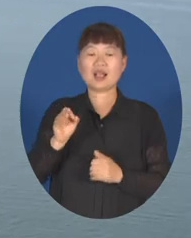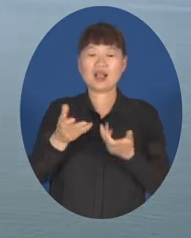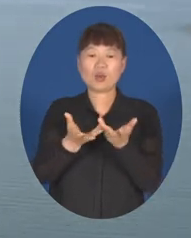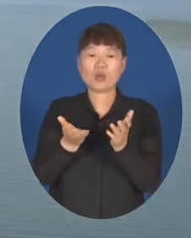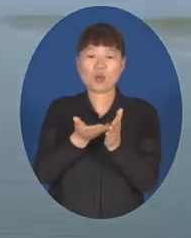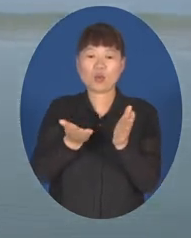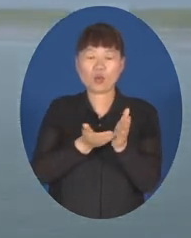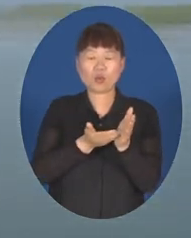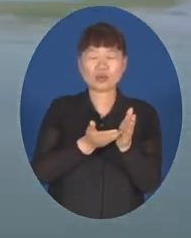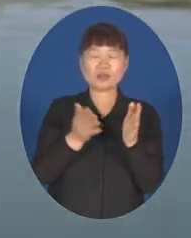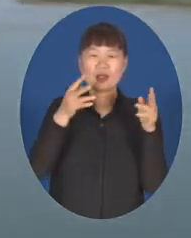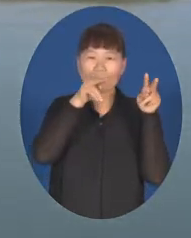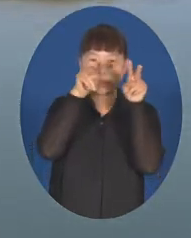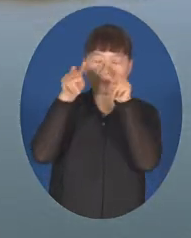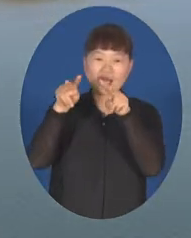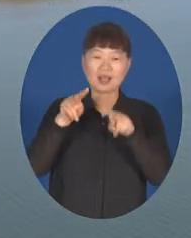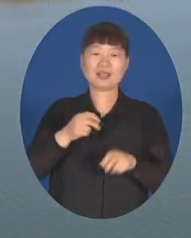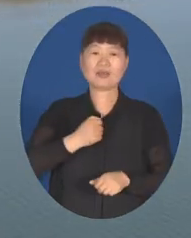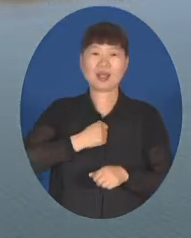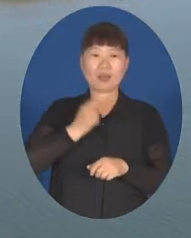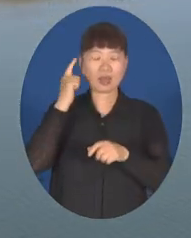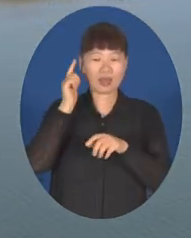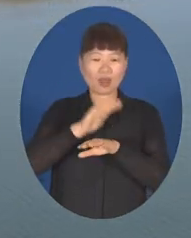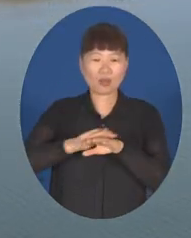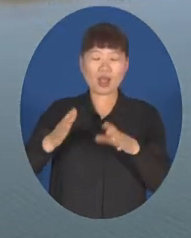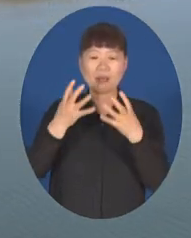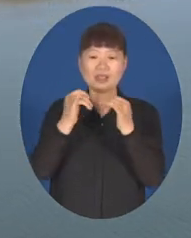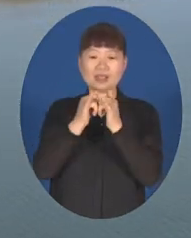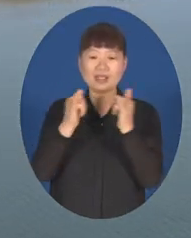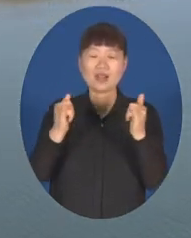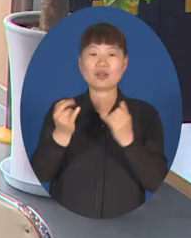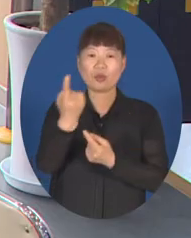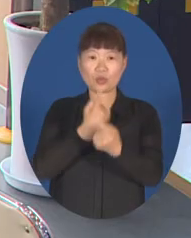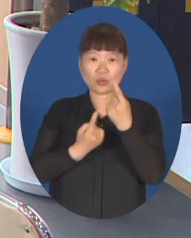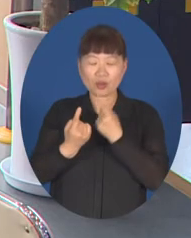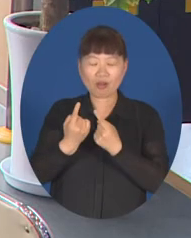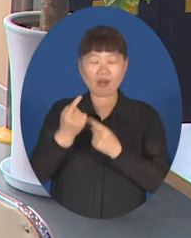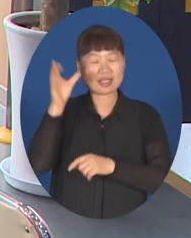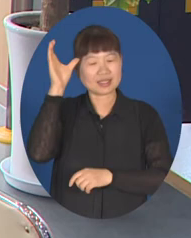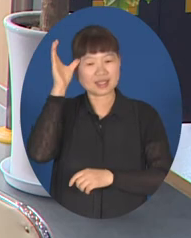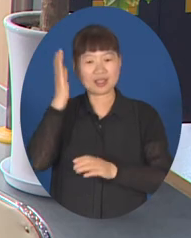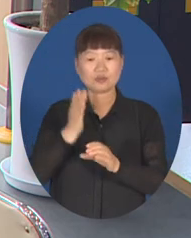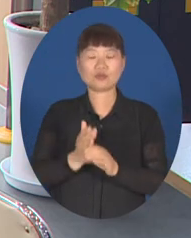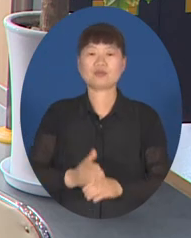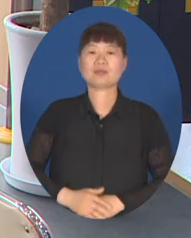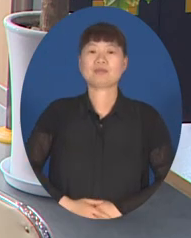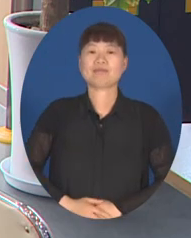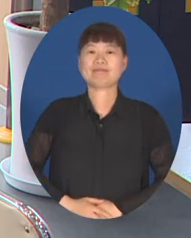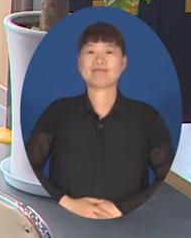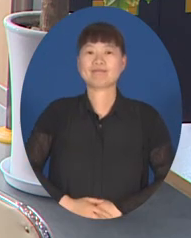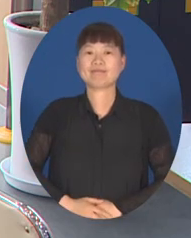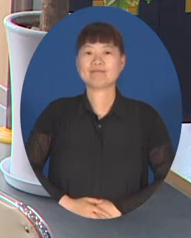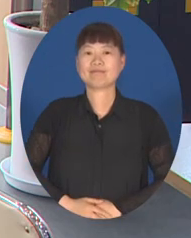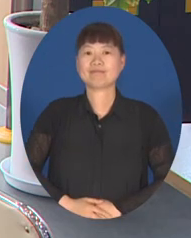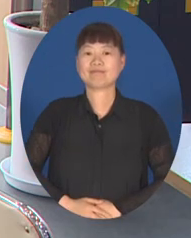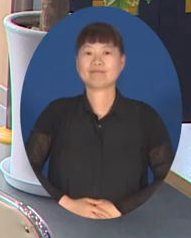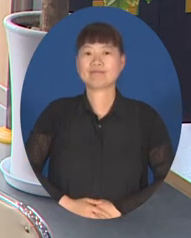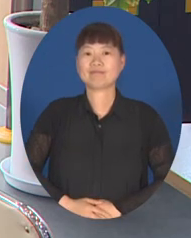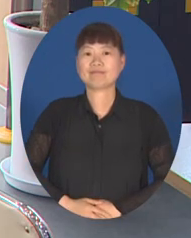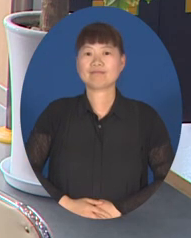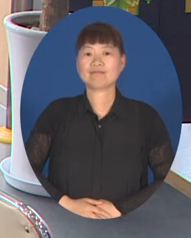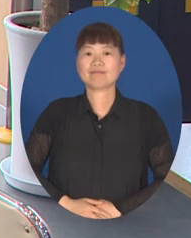답답함을 날릴 수 있는 팔당 전망대로 다시마는 발길이 이어질 것으로 기대됩니다 경기 집이 기술 입니다